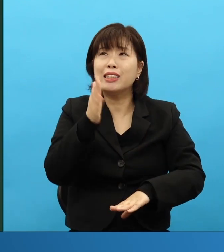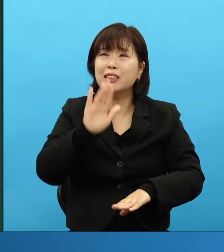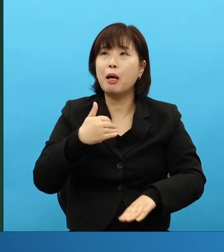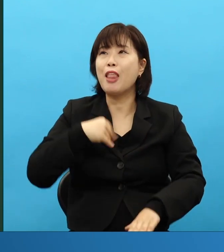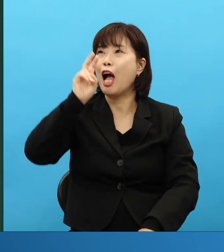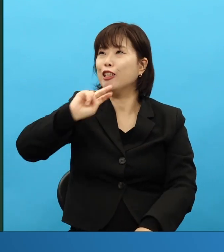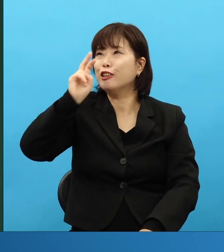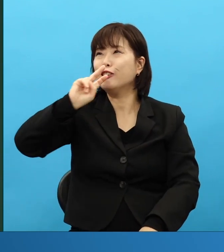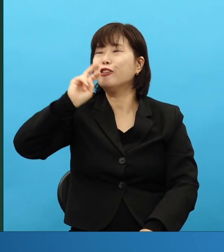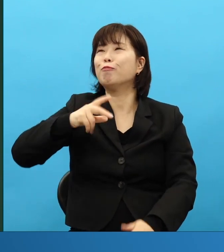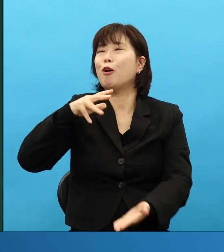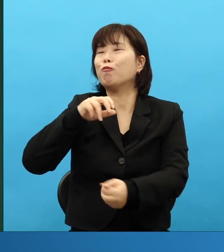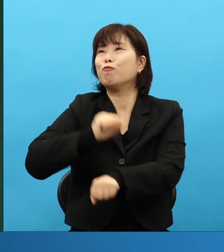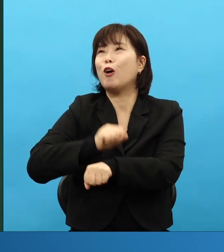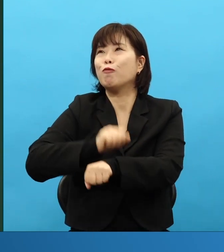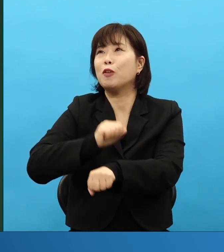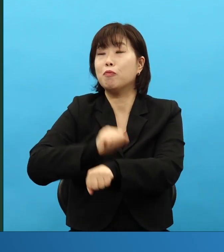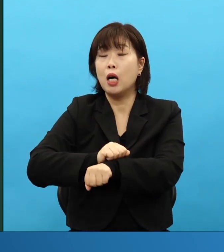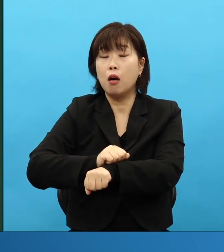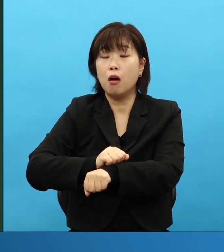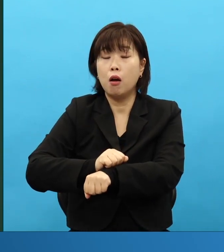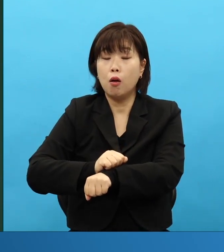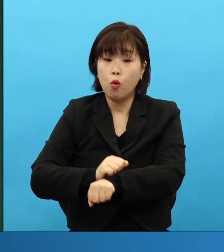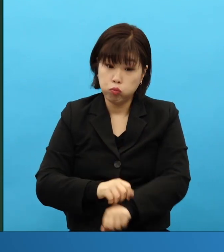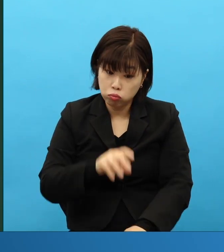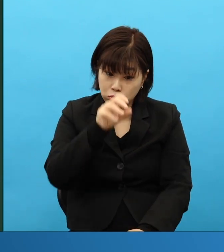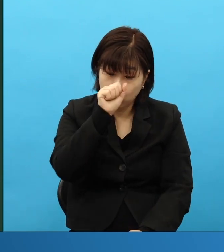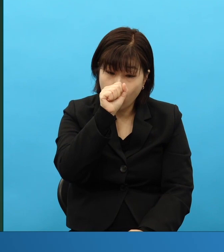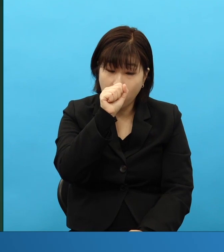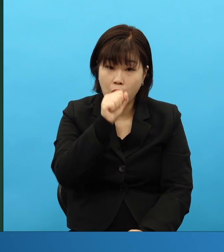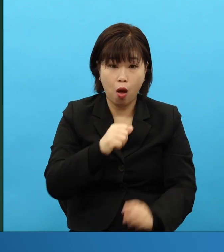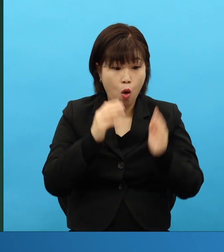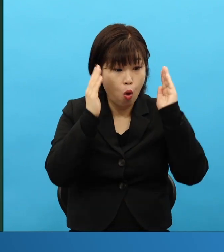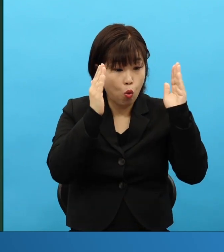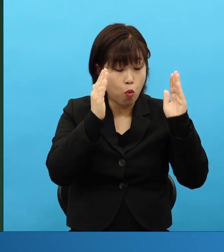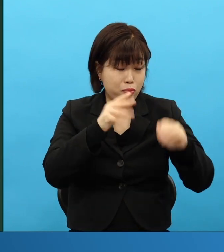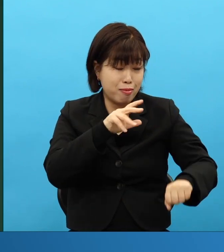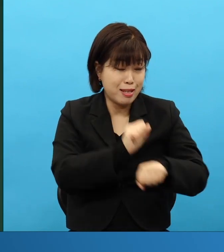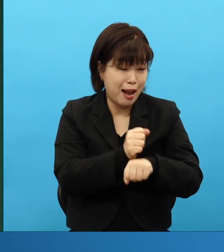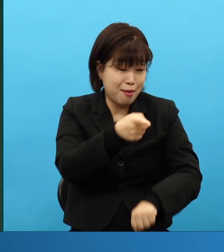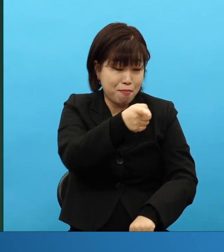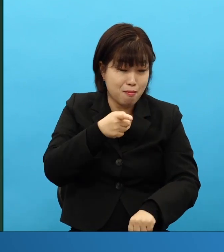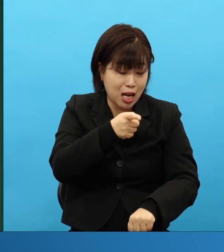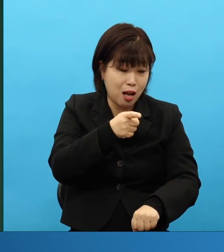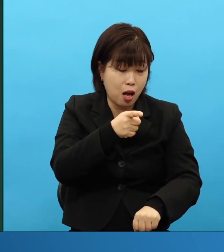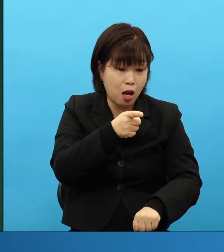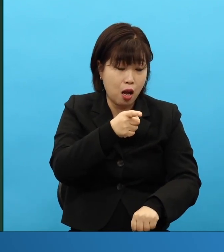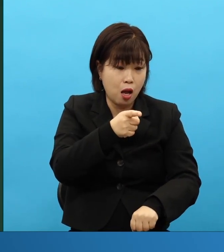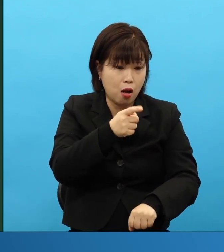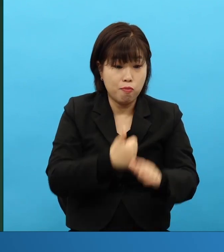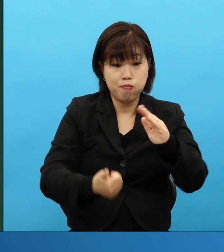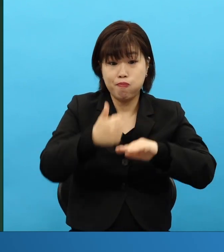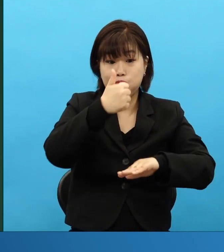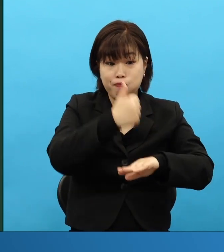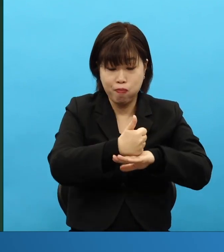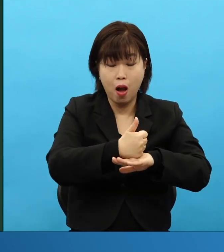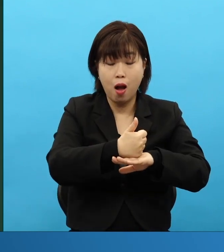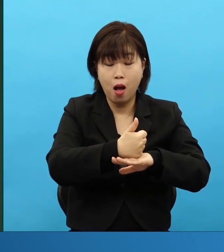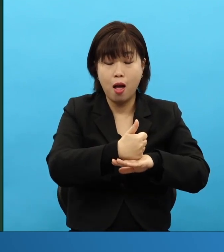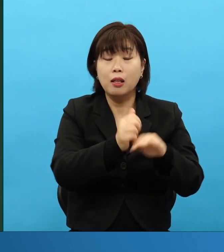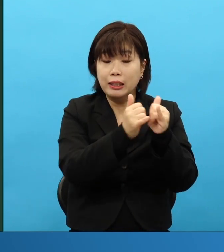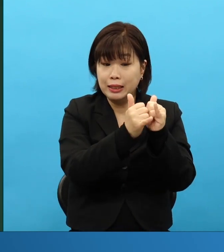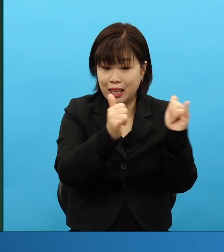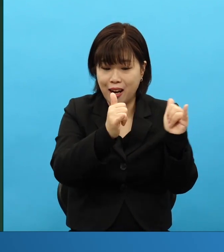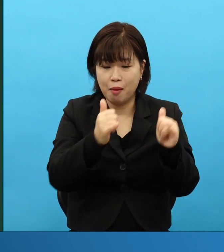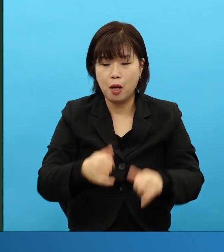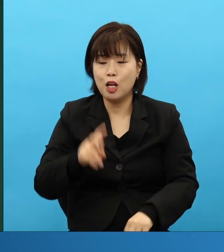기업인가 맞먹는 문을 열고 있다니까요. That right now, the people who are in the music industries, they're opening up doors all over the world, almost on the same level 세계화에 as the 그런 business 일이 벌어지고 있는 people.